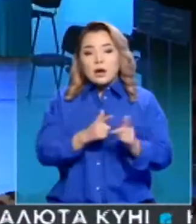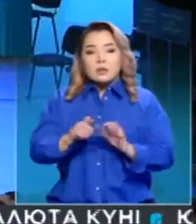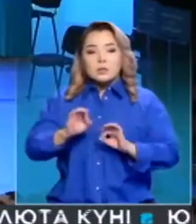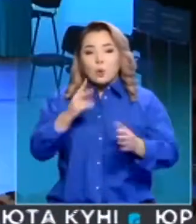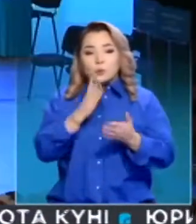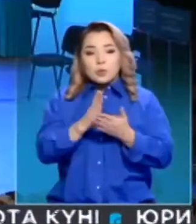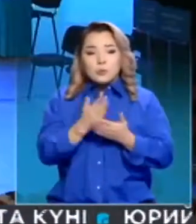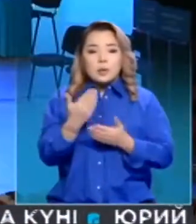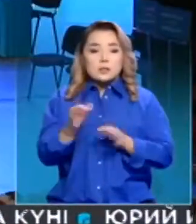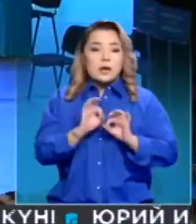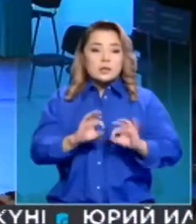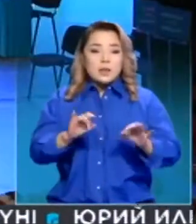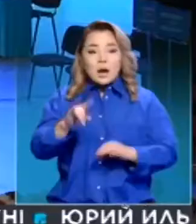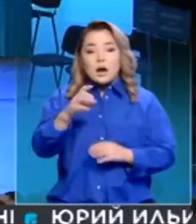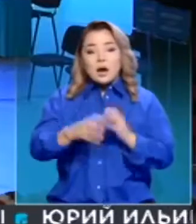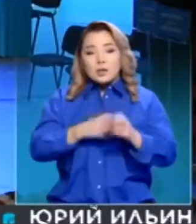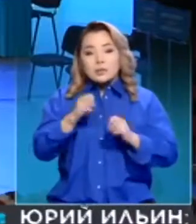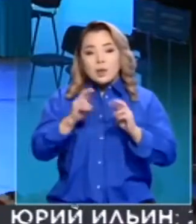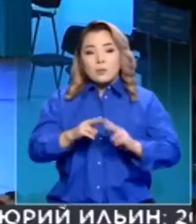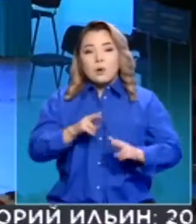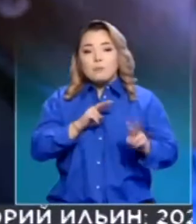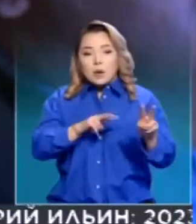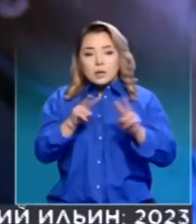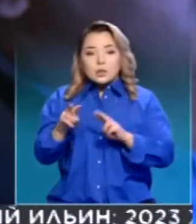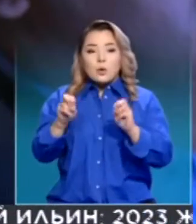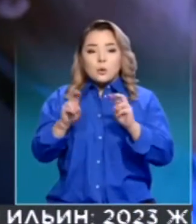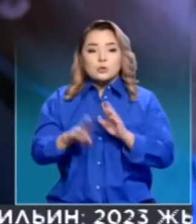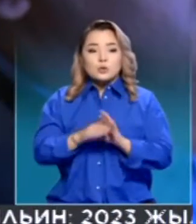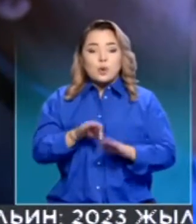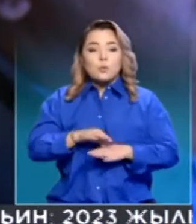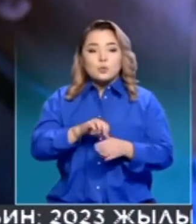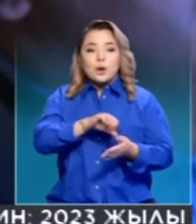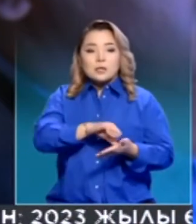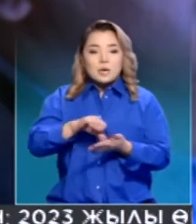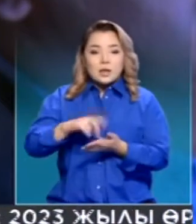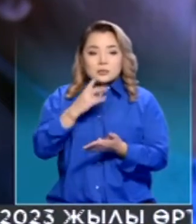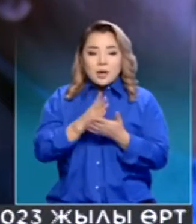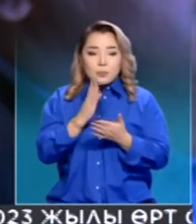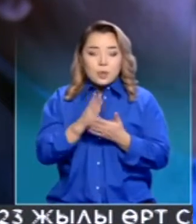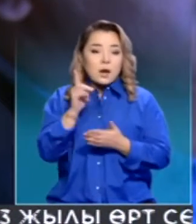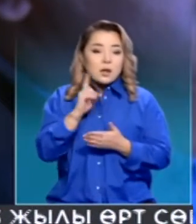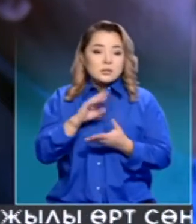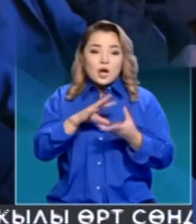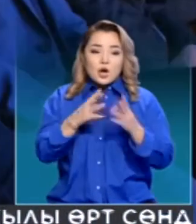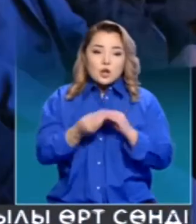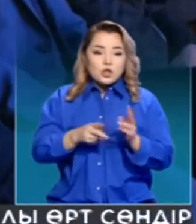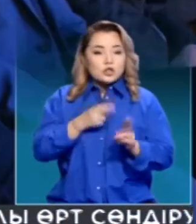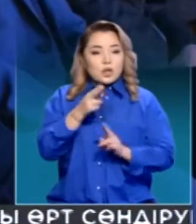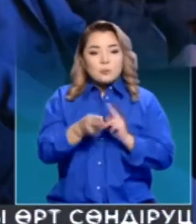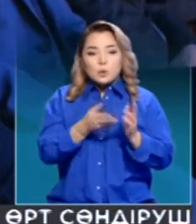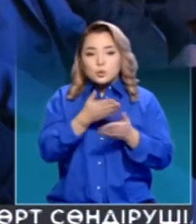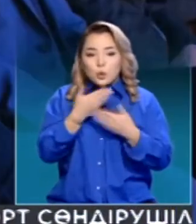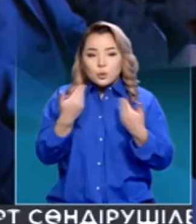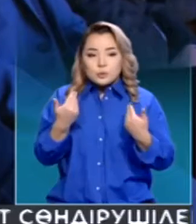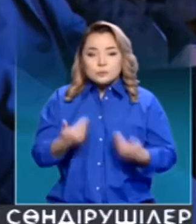баяндады. Олардың айтуынша, қазір халықаралық байқаушылар сайлау учаскілерін аралап жүр. Олардан әзірге еш қандай шағым